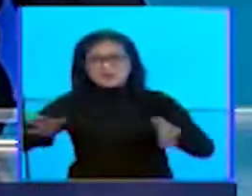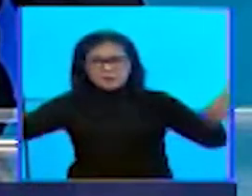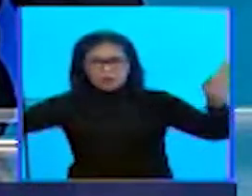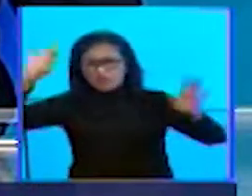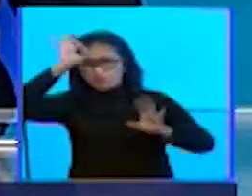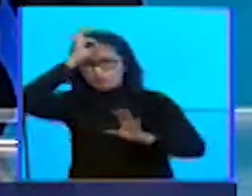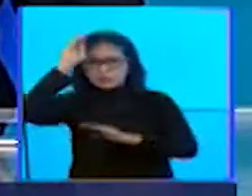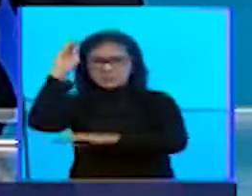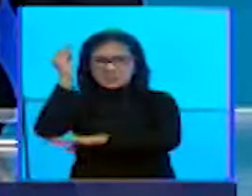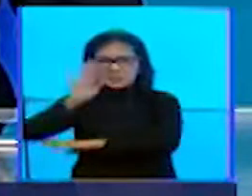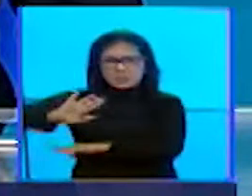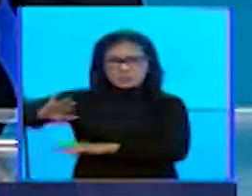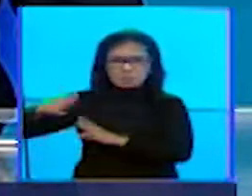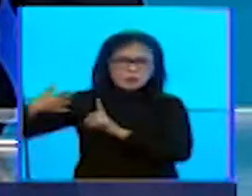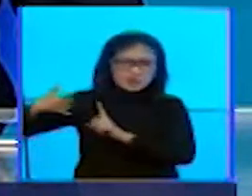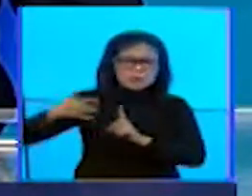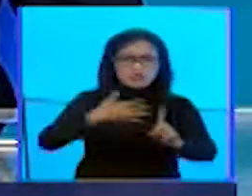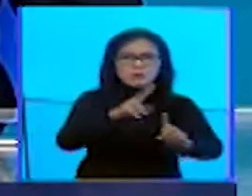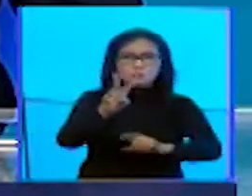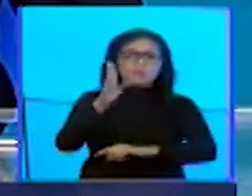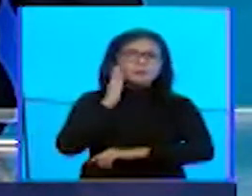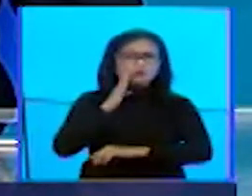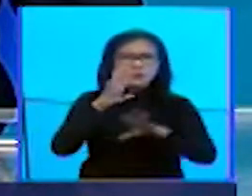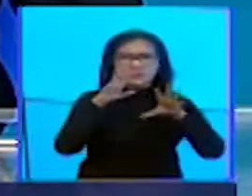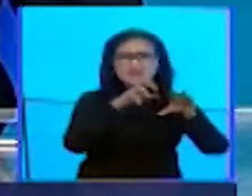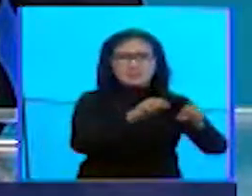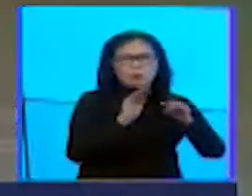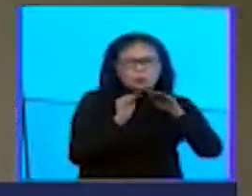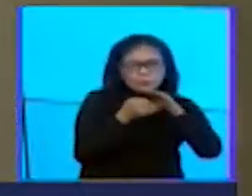pemuda ditangkap saat bersembunyi di rumah warga.